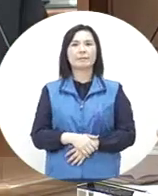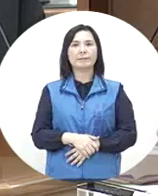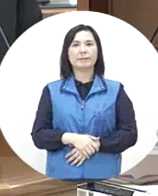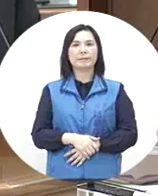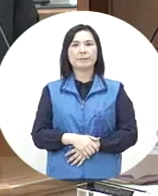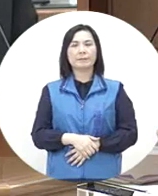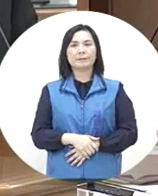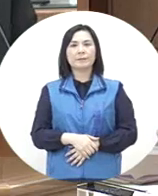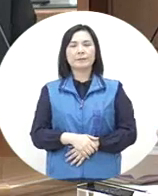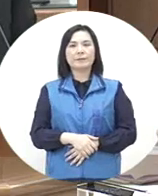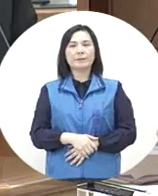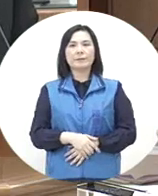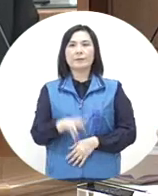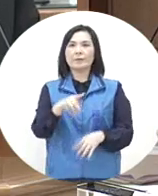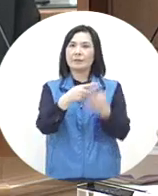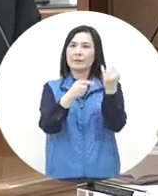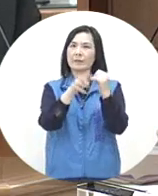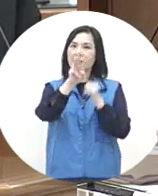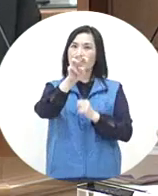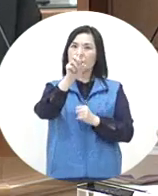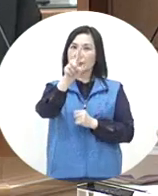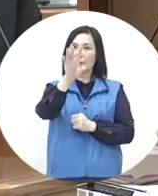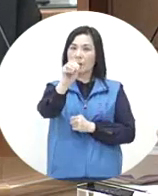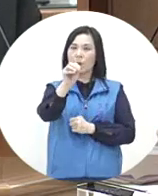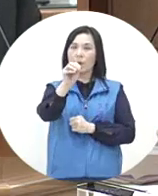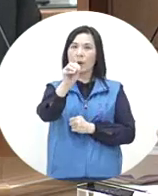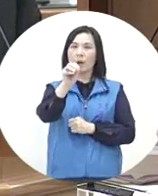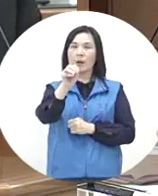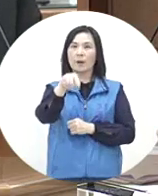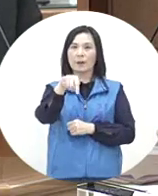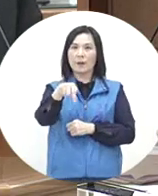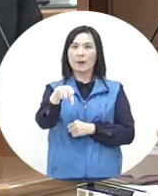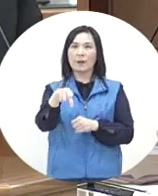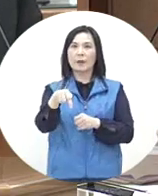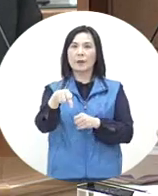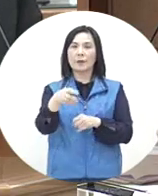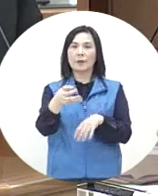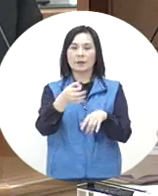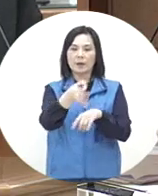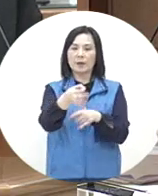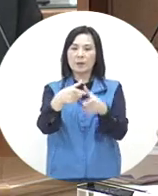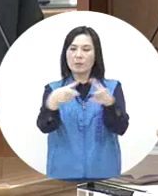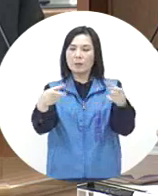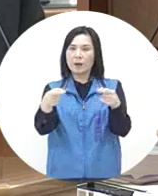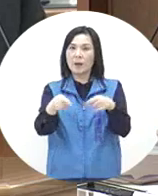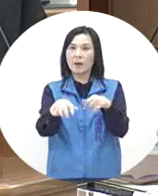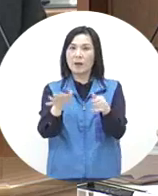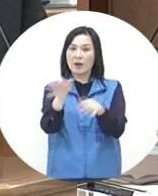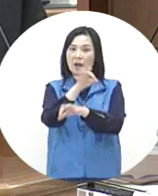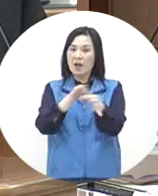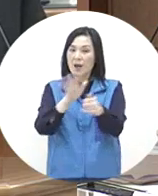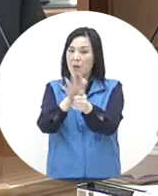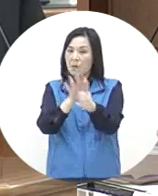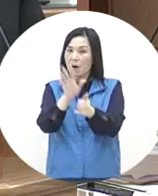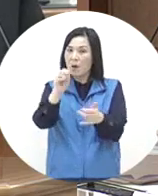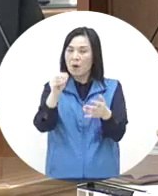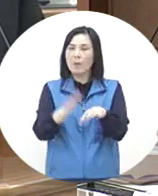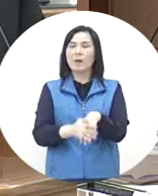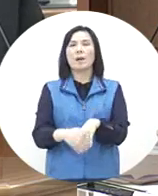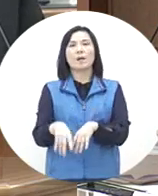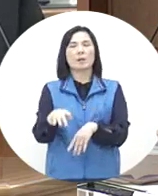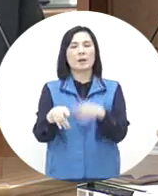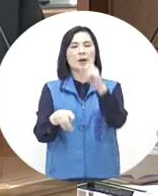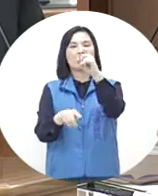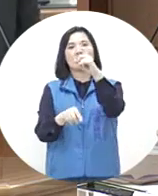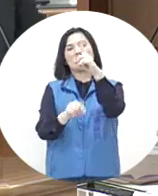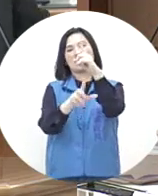底31万份的这个在地经济的这个外溢效益到底有没有出来？哦，我想这11月8号之后